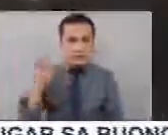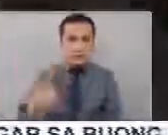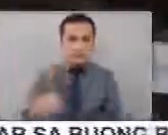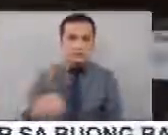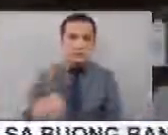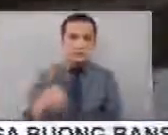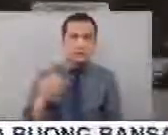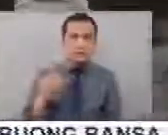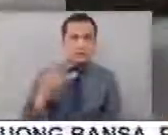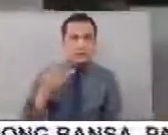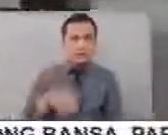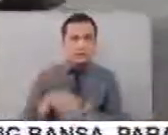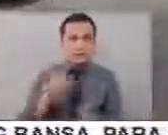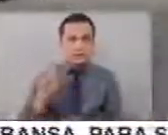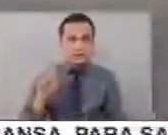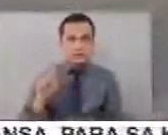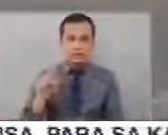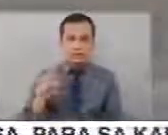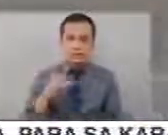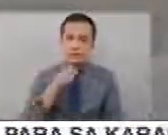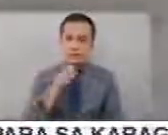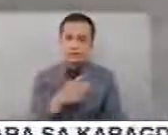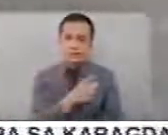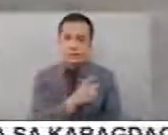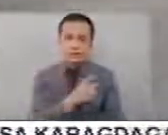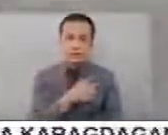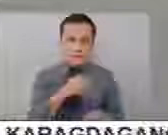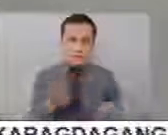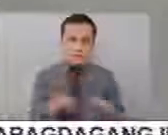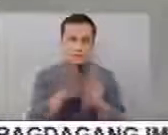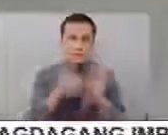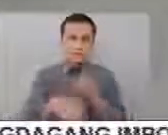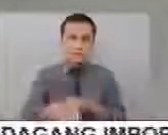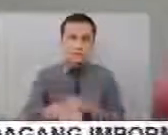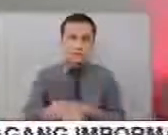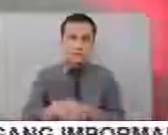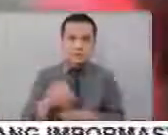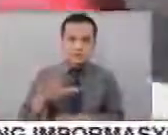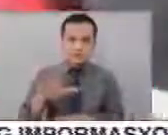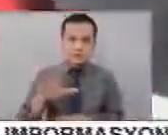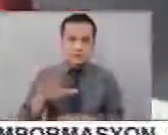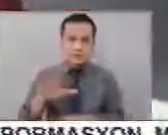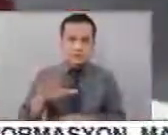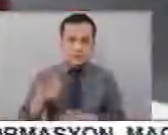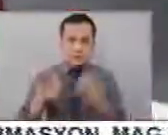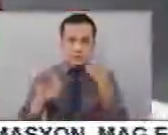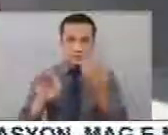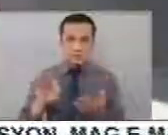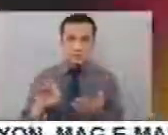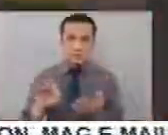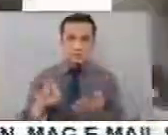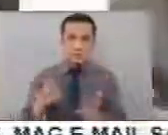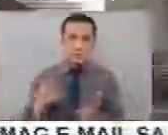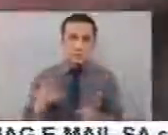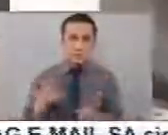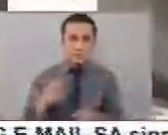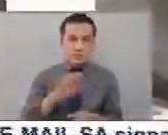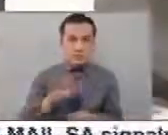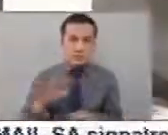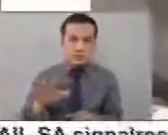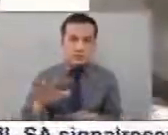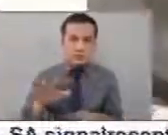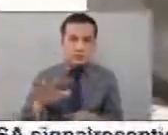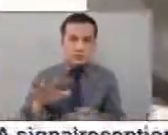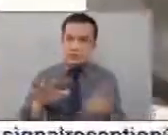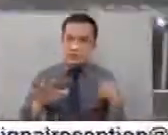asymptomatic COVID-19 patients. Pero ayon sa alkalde, hindi pwede ang home isolation sa mga high-risk individual o mga